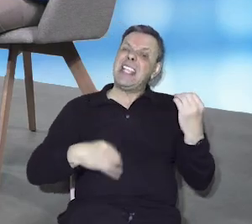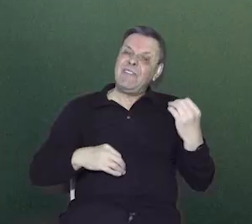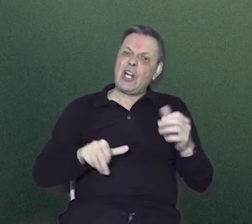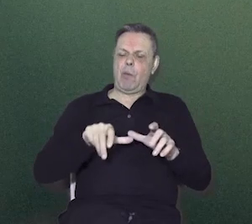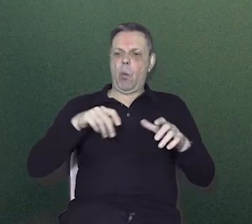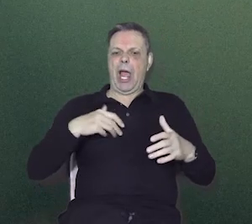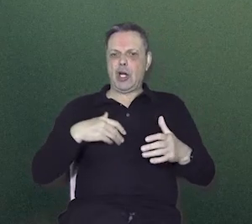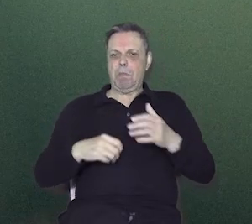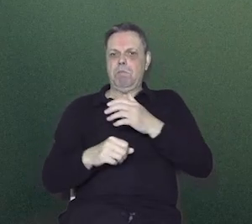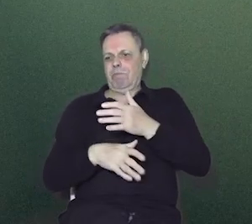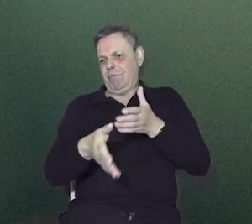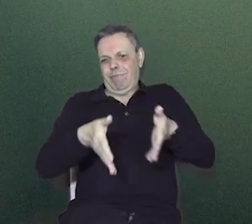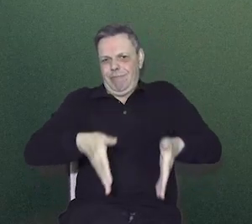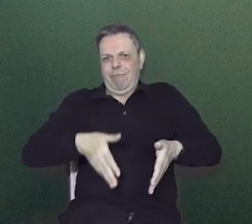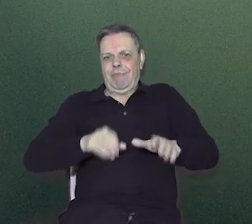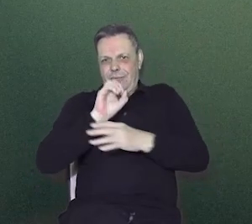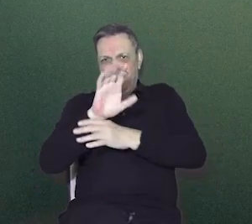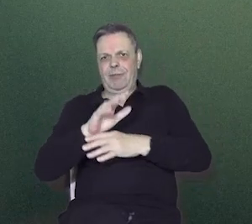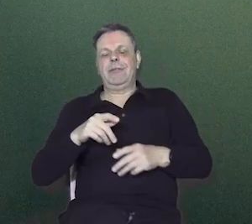studiju.